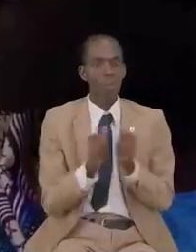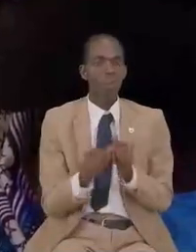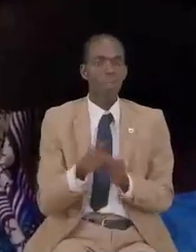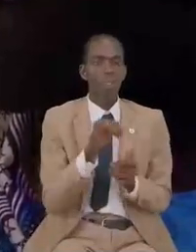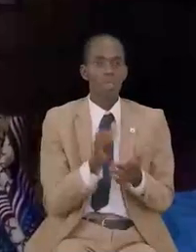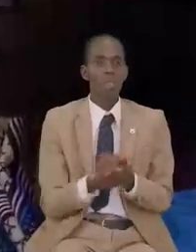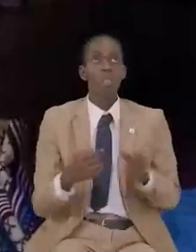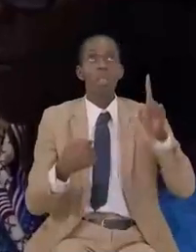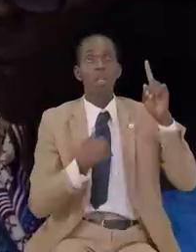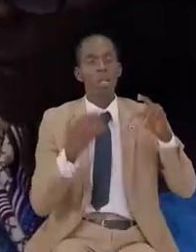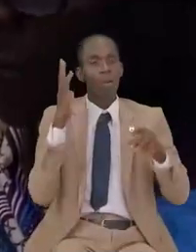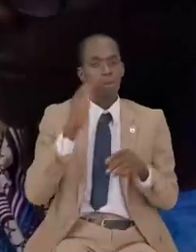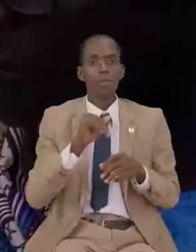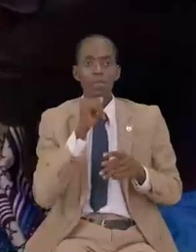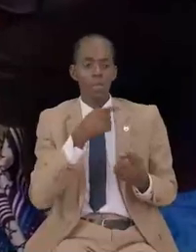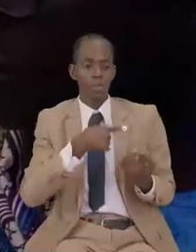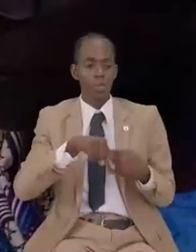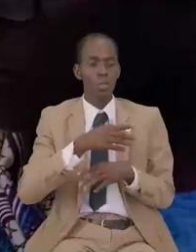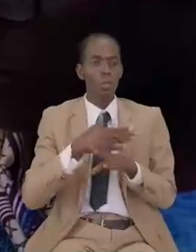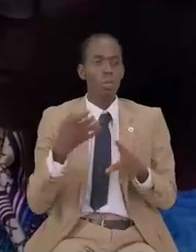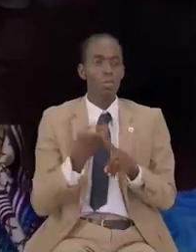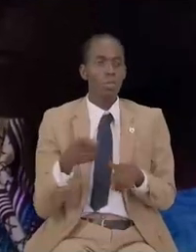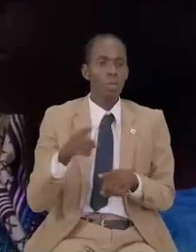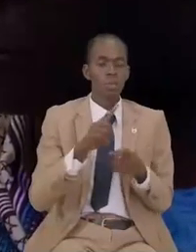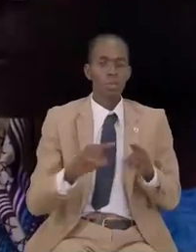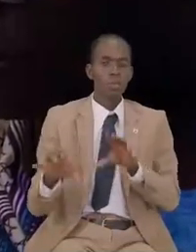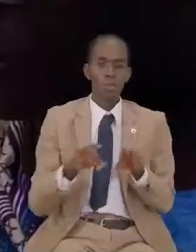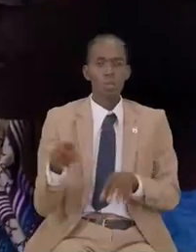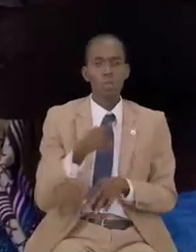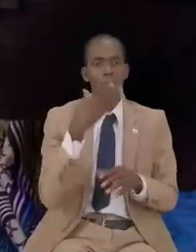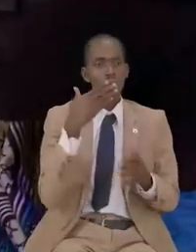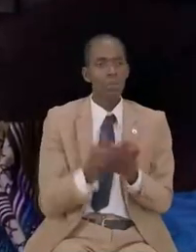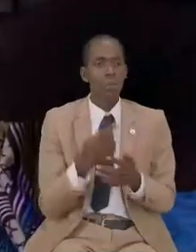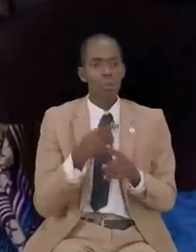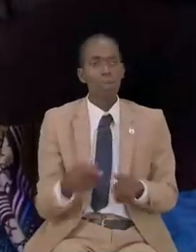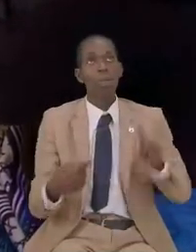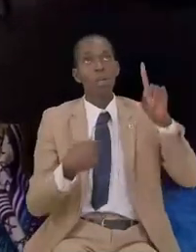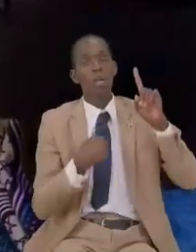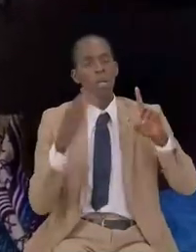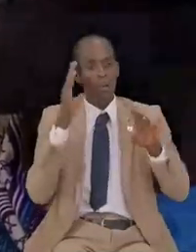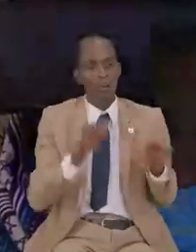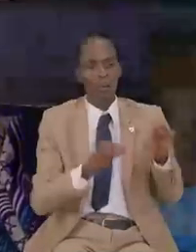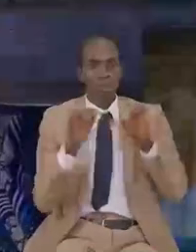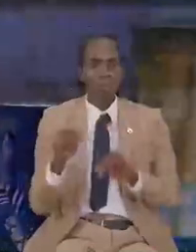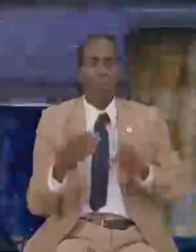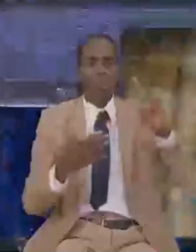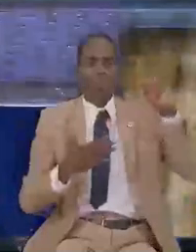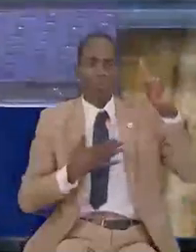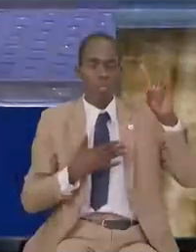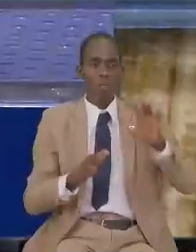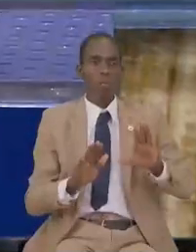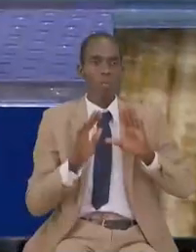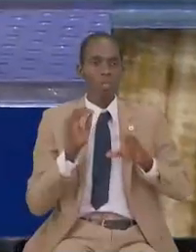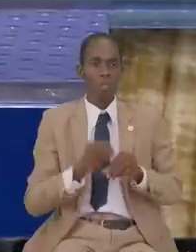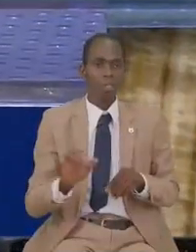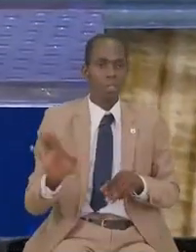ne me détournerai plus d'eux. Je leur ferai du bien et je mettrai ma crainte dans leur cœur afin